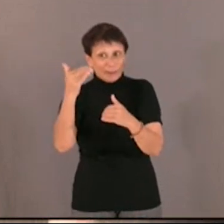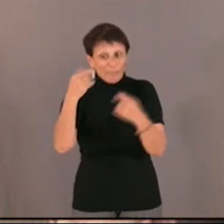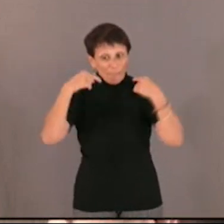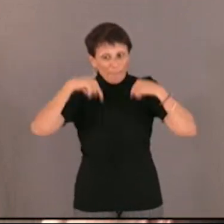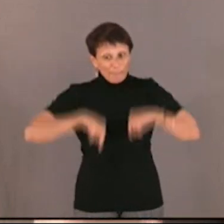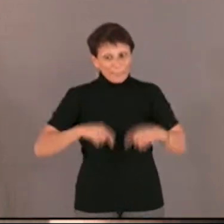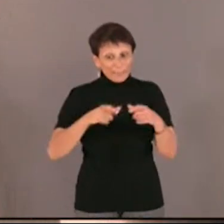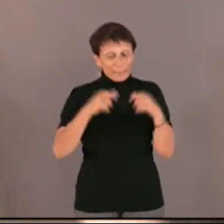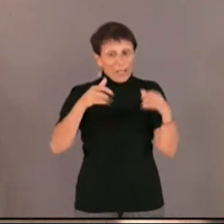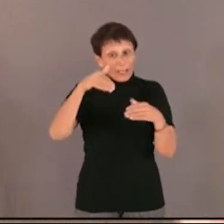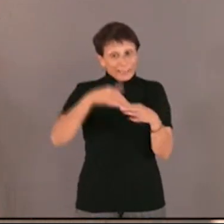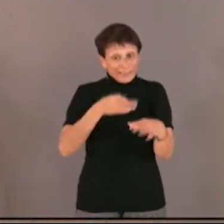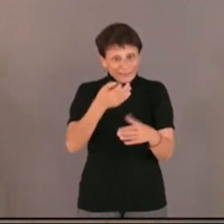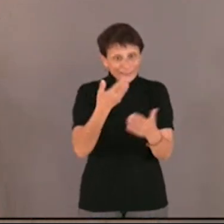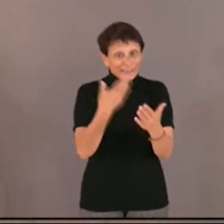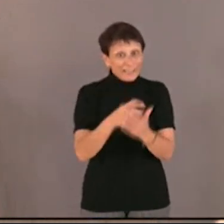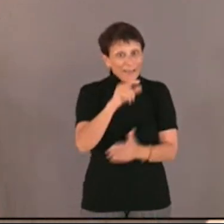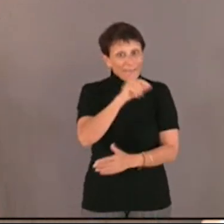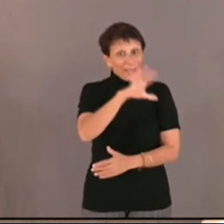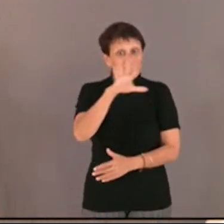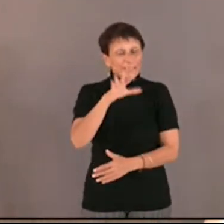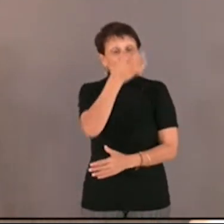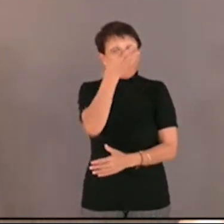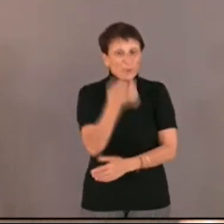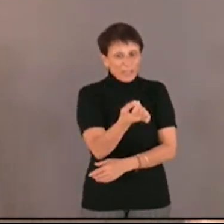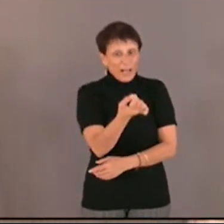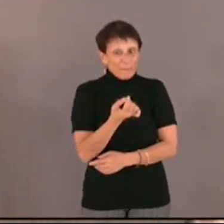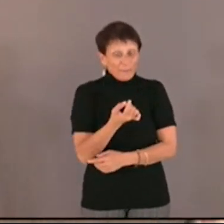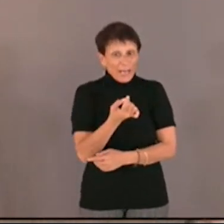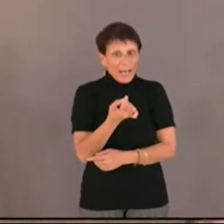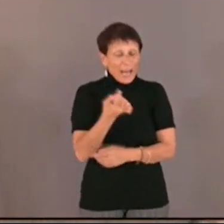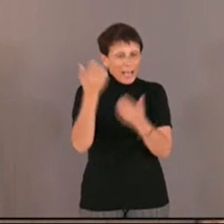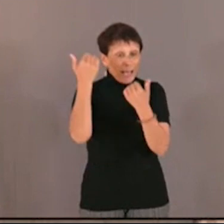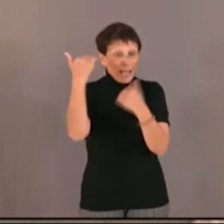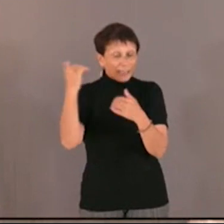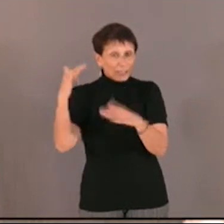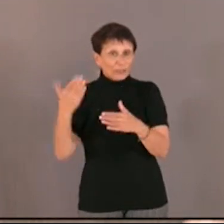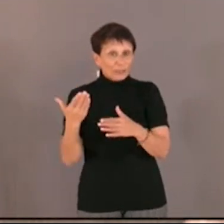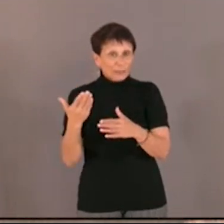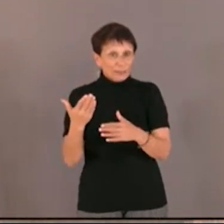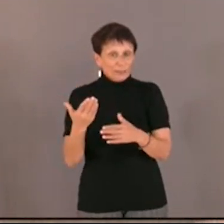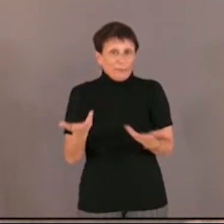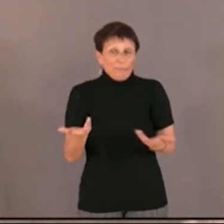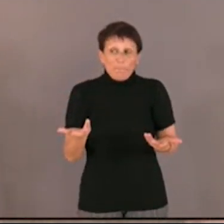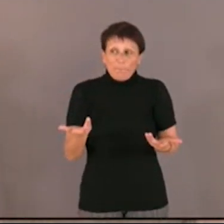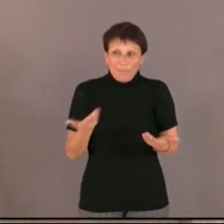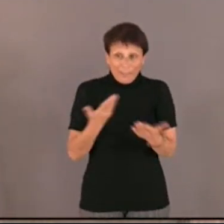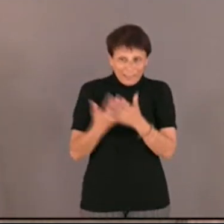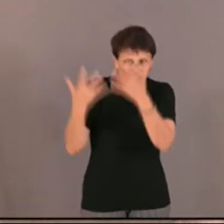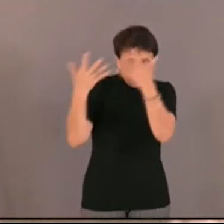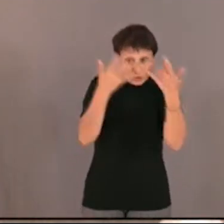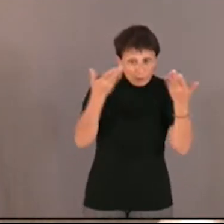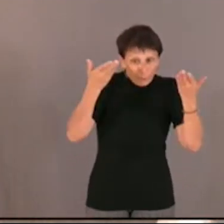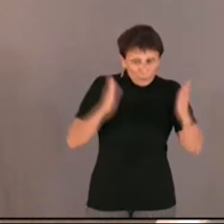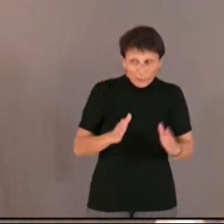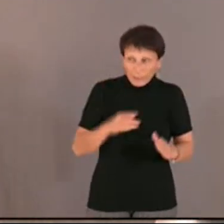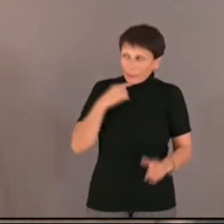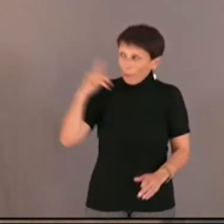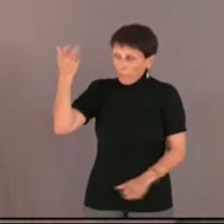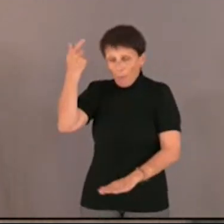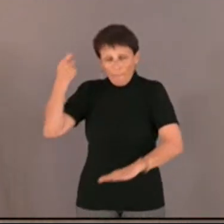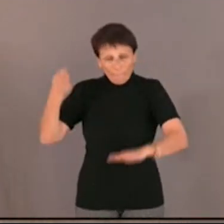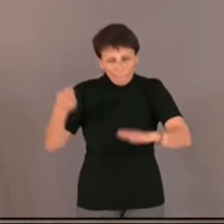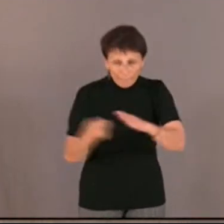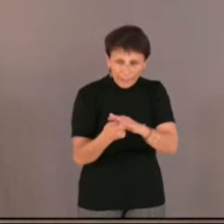un chiffre officiel et c'est une réalité qui concerne le rapport. Et on ne compte pas les binationaux. Donc tant que vous continuerez à